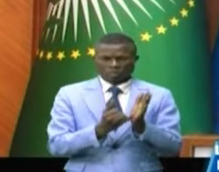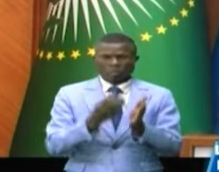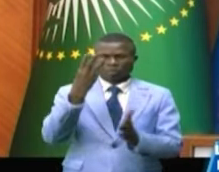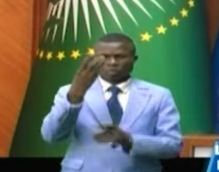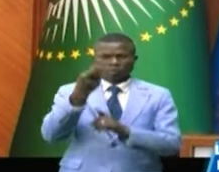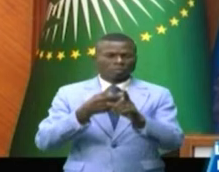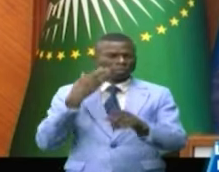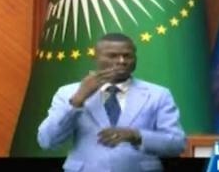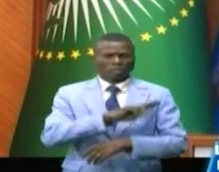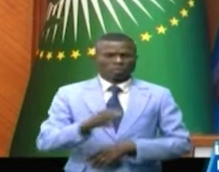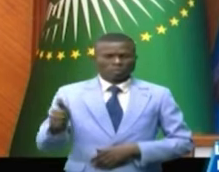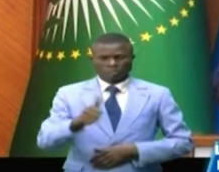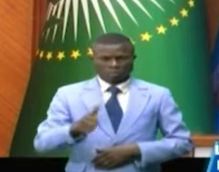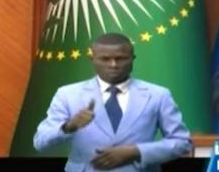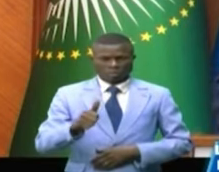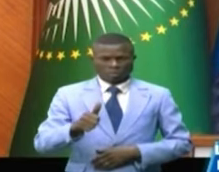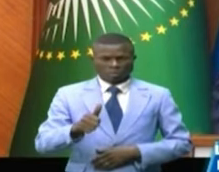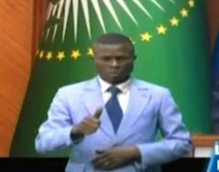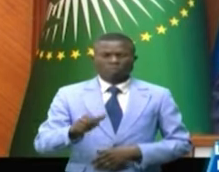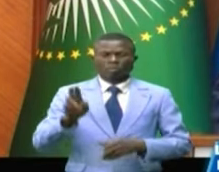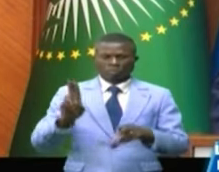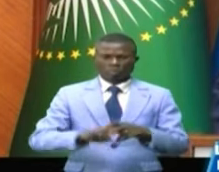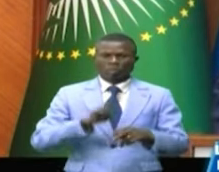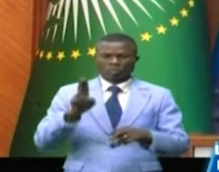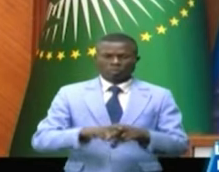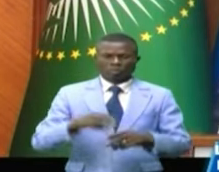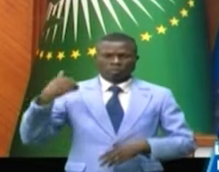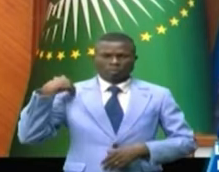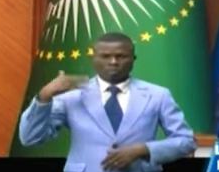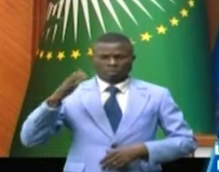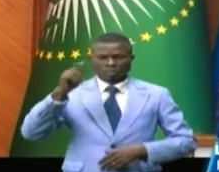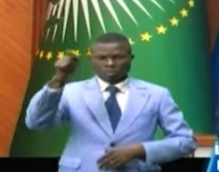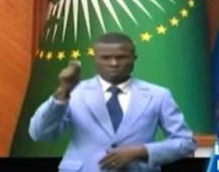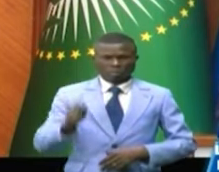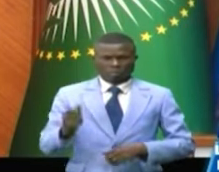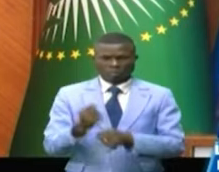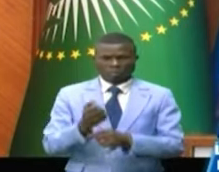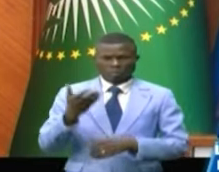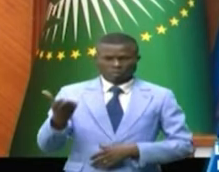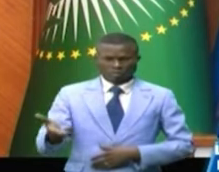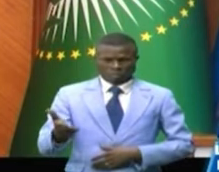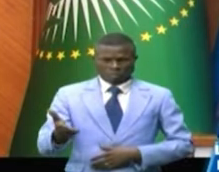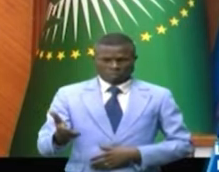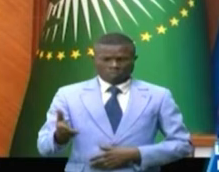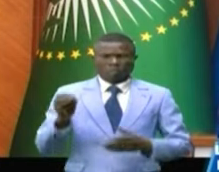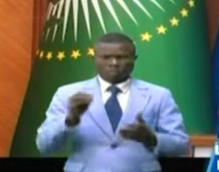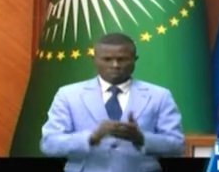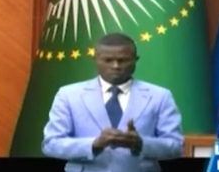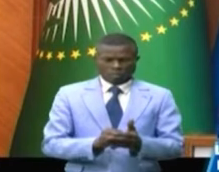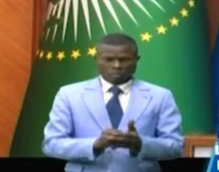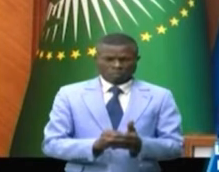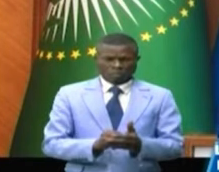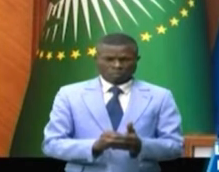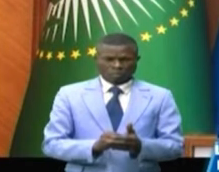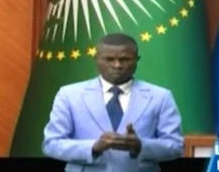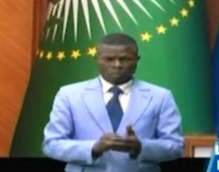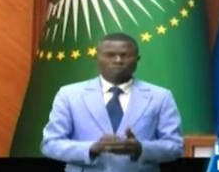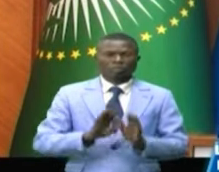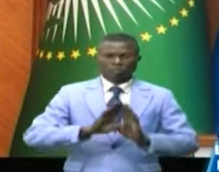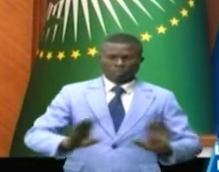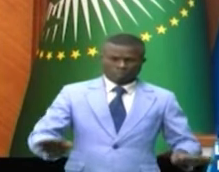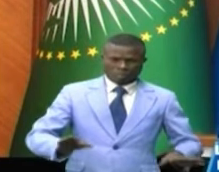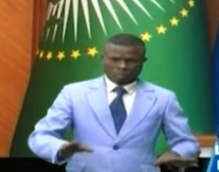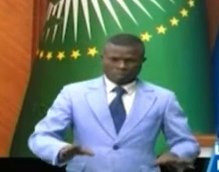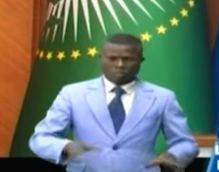mai 2021 portant mesures d'application de l'état de siège. Il va sans dire qu'en plus de leurs